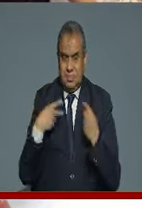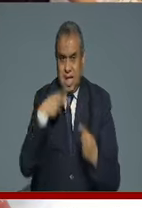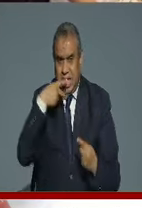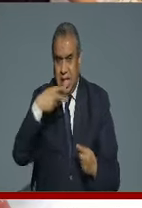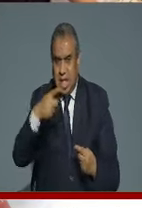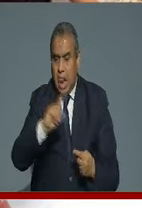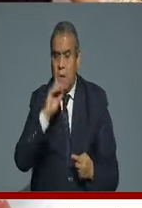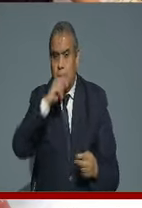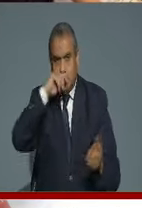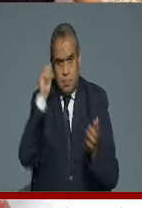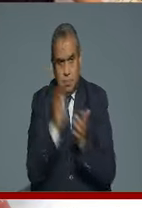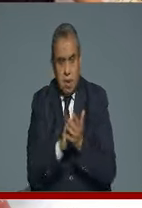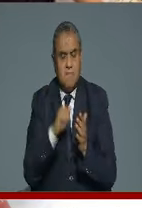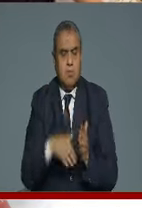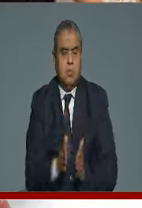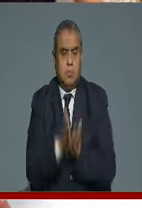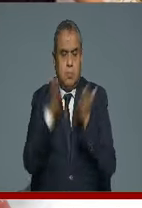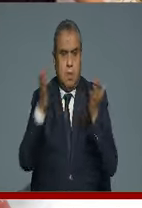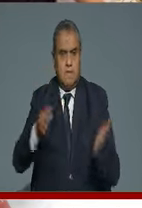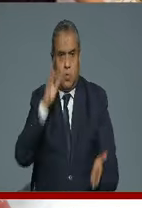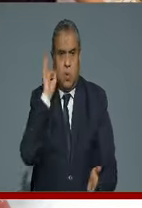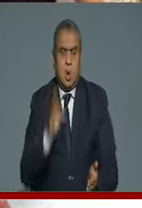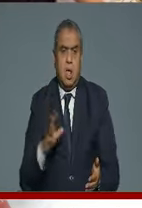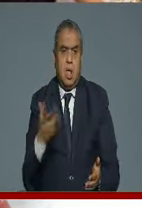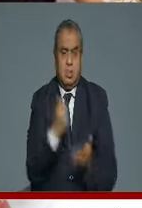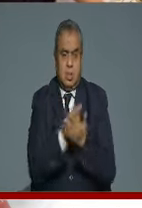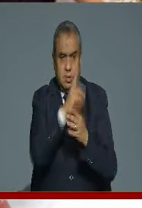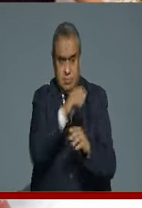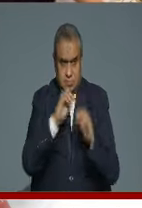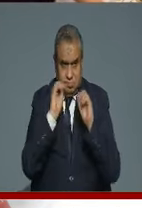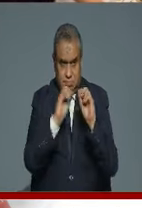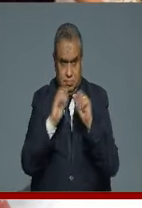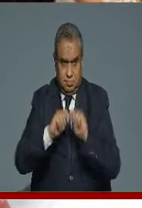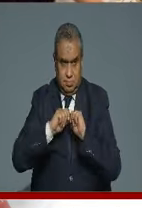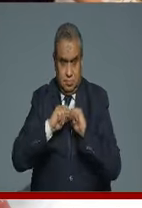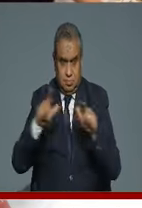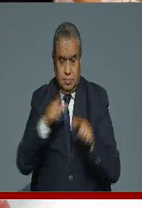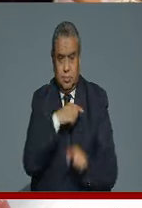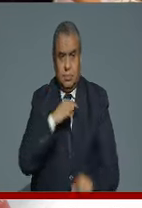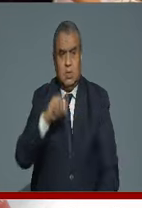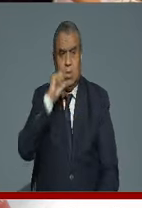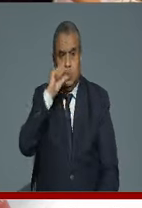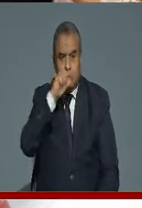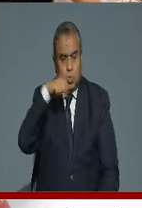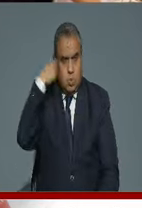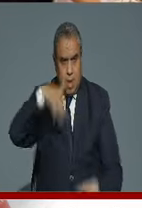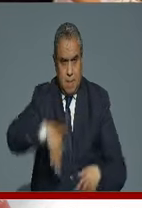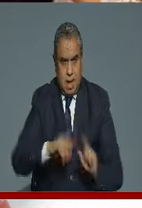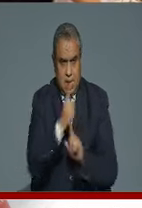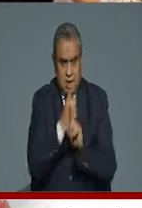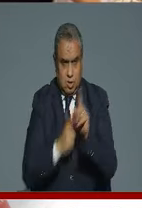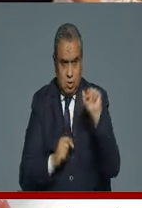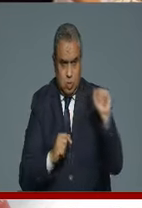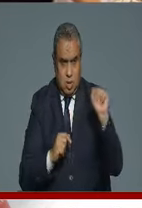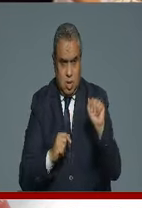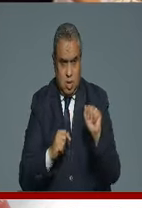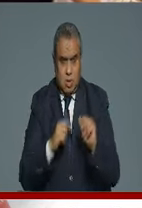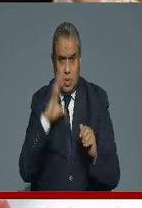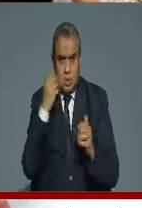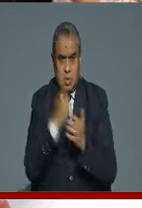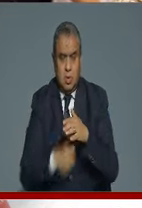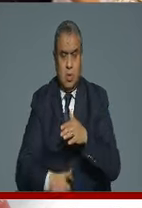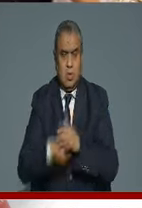مش دقيق أو كده يعني. فلا طبعاً الدكتور مصطفى اتكلم فيه على شكل